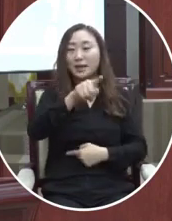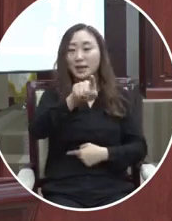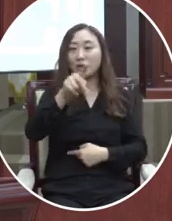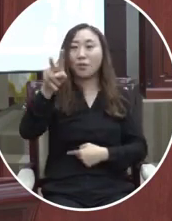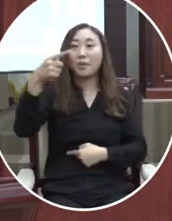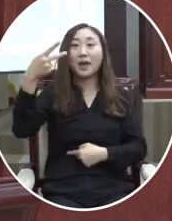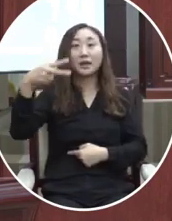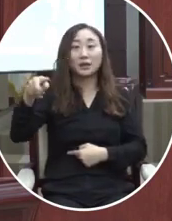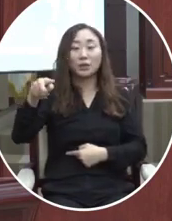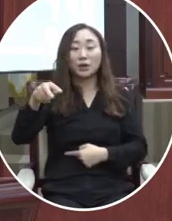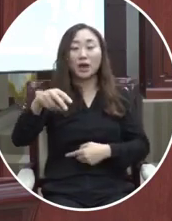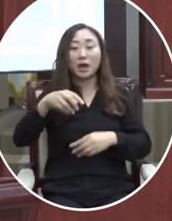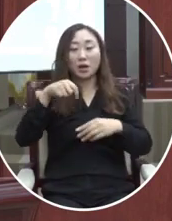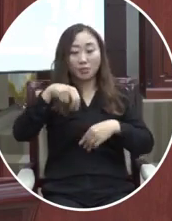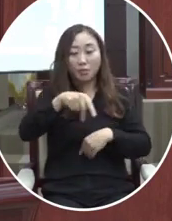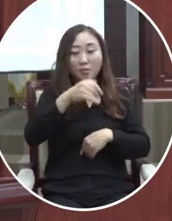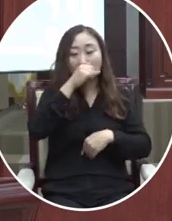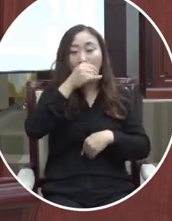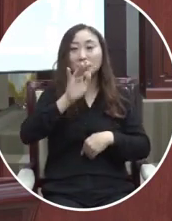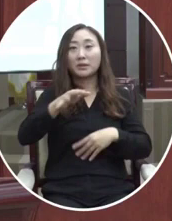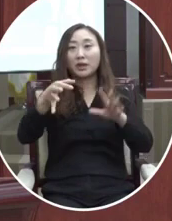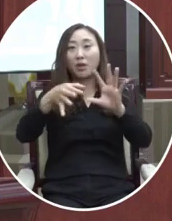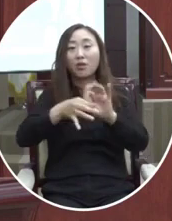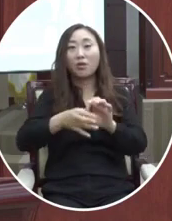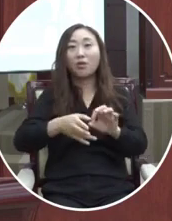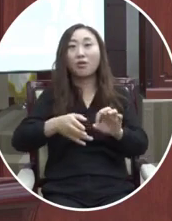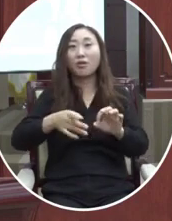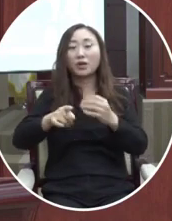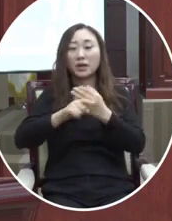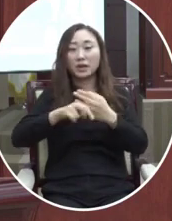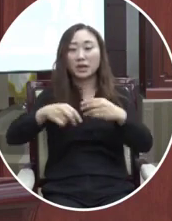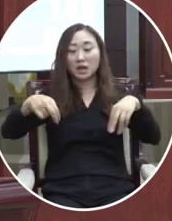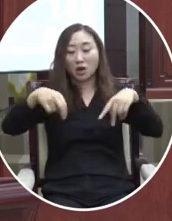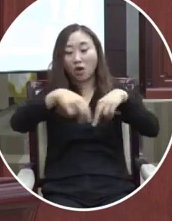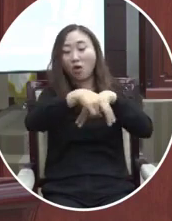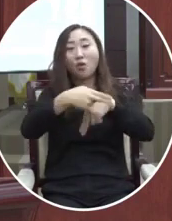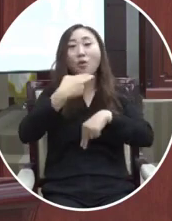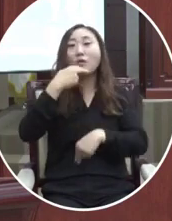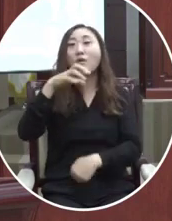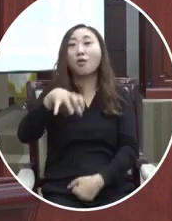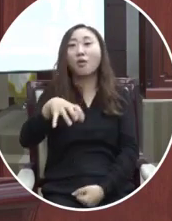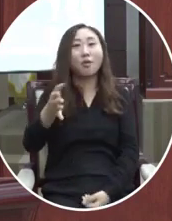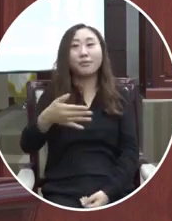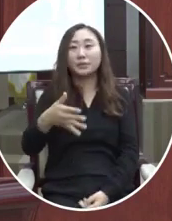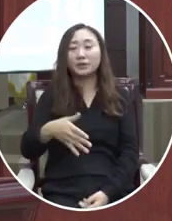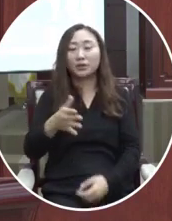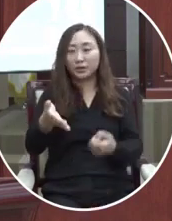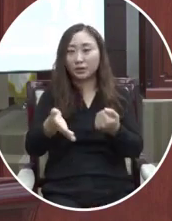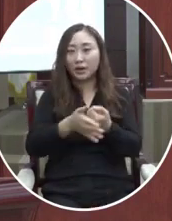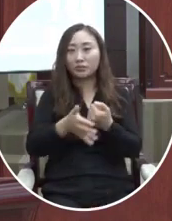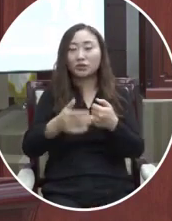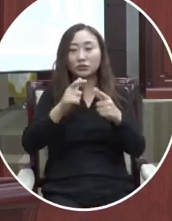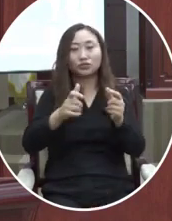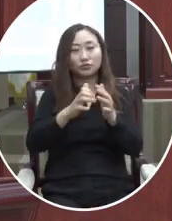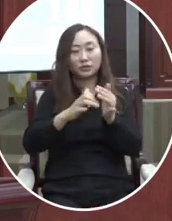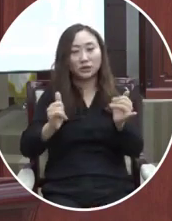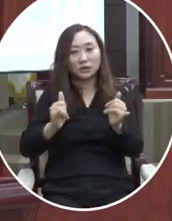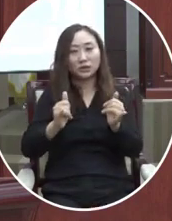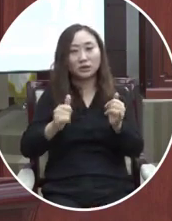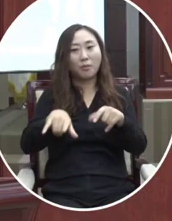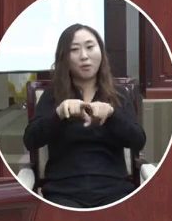내에 입구는 있지만 입구와 연결되어 있는 인도가 없습니다 그러다 보니